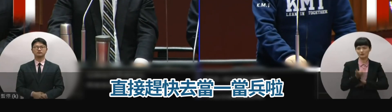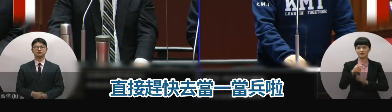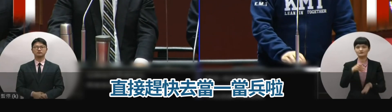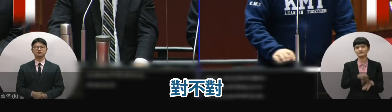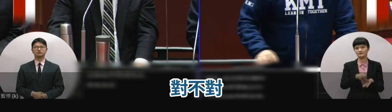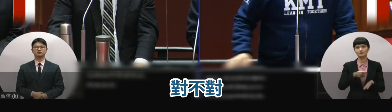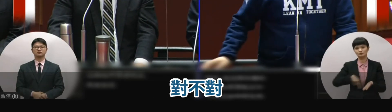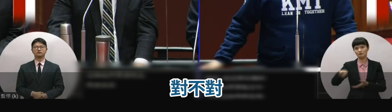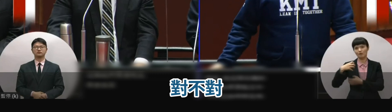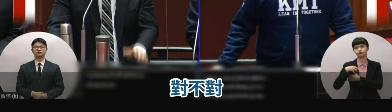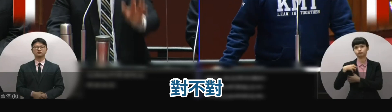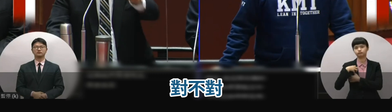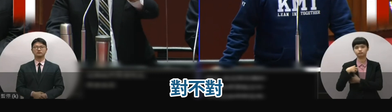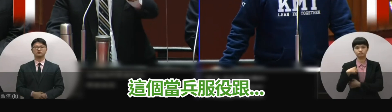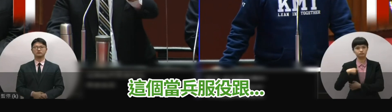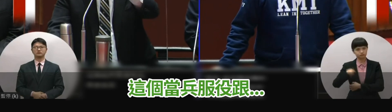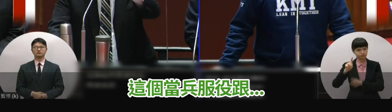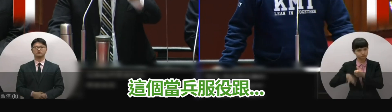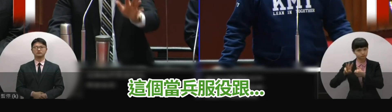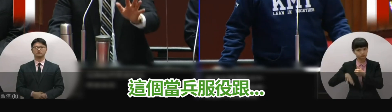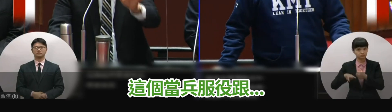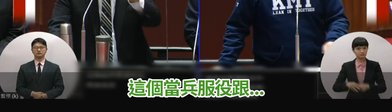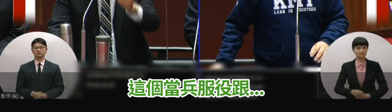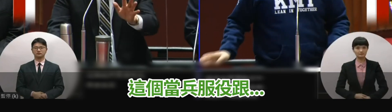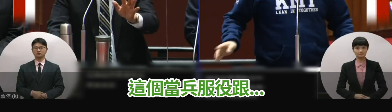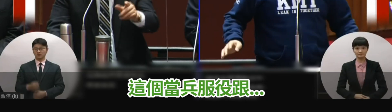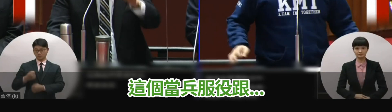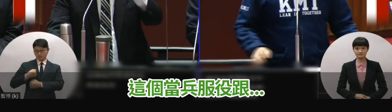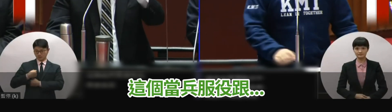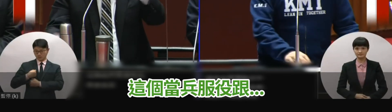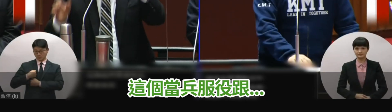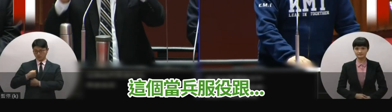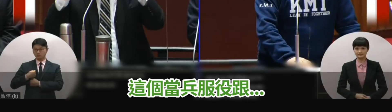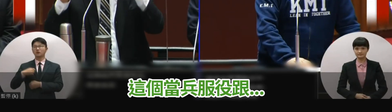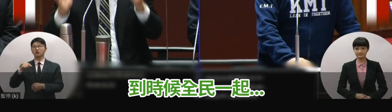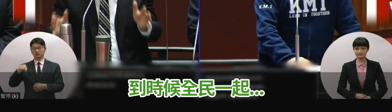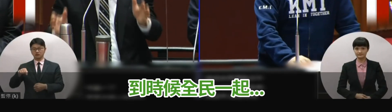呐，啊。哦，对不对？ 这个当兵呼吁跟